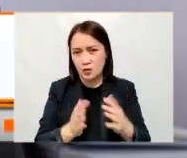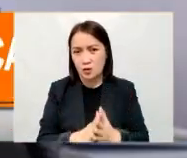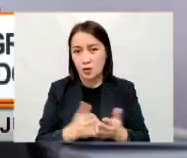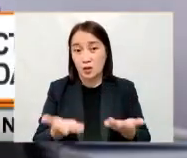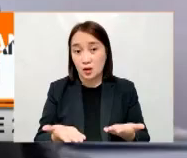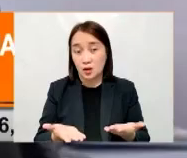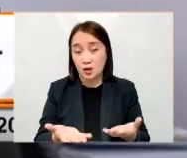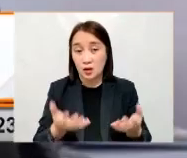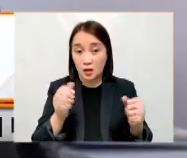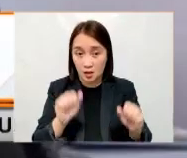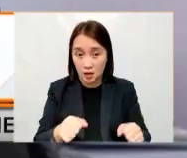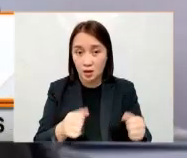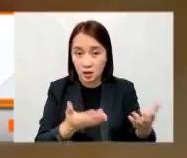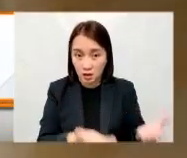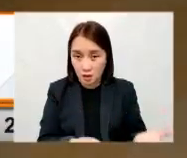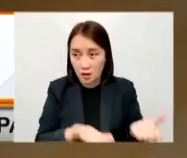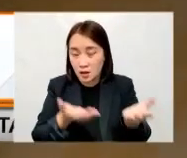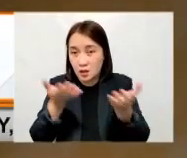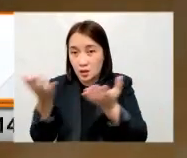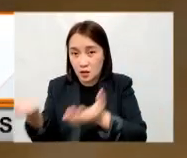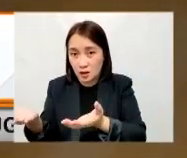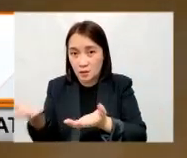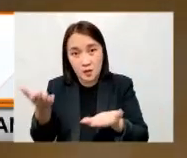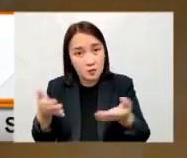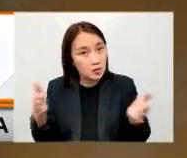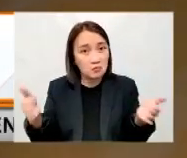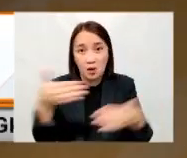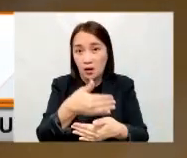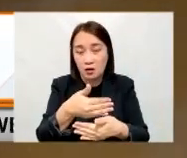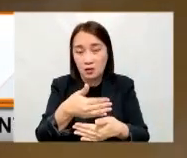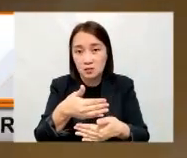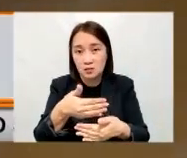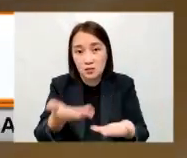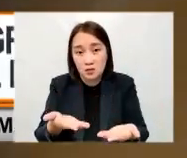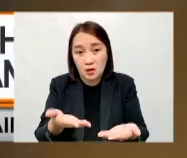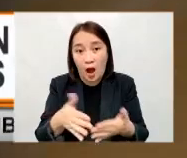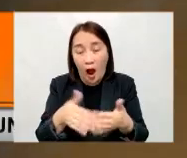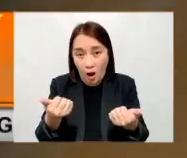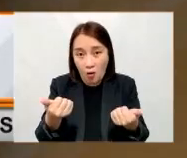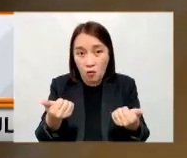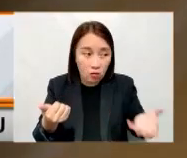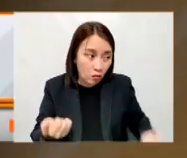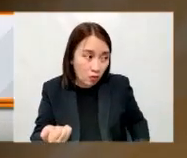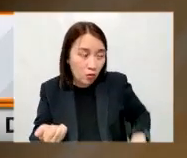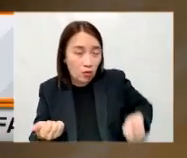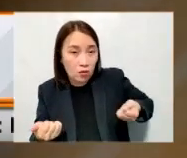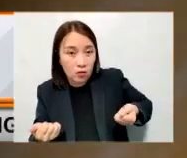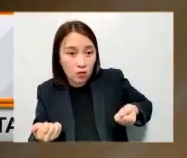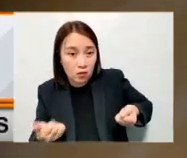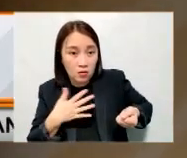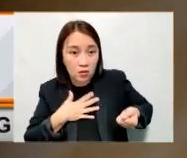ng maayos-ayos na lagayan, even a box can do. In the first place, paano nila nakuha yung aso? Kung natakot silang